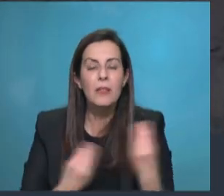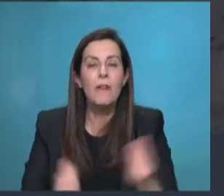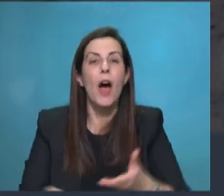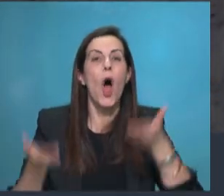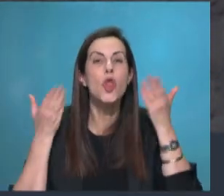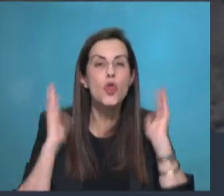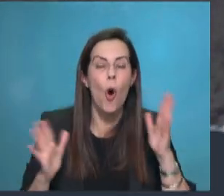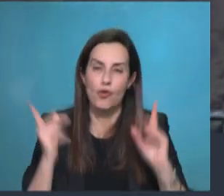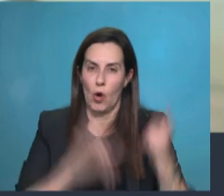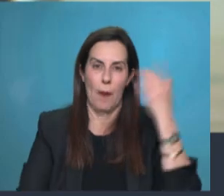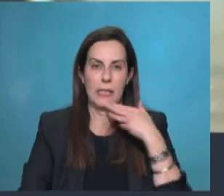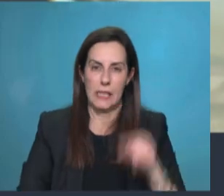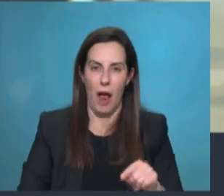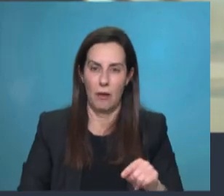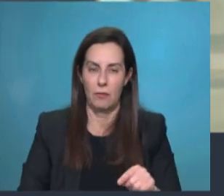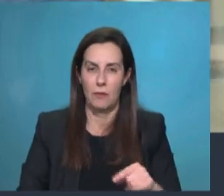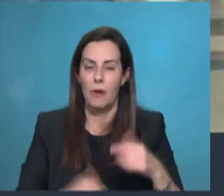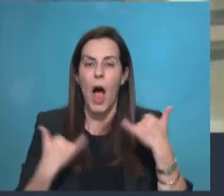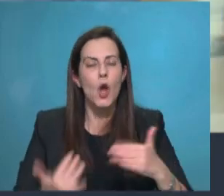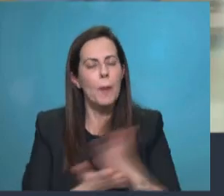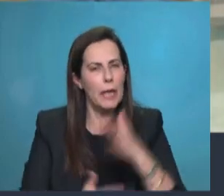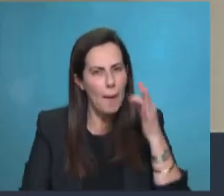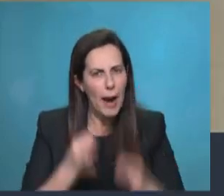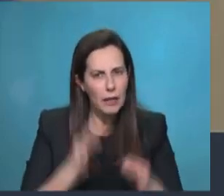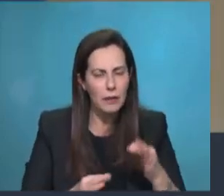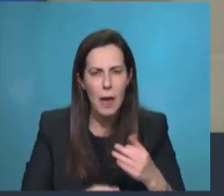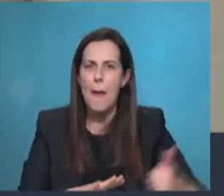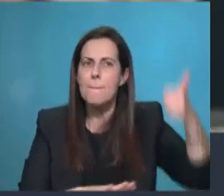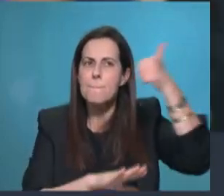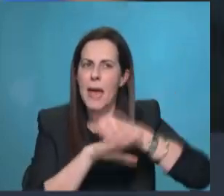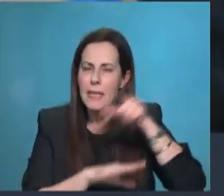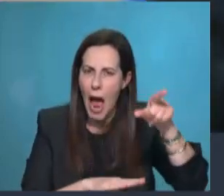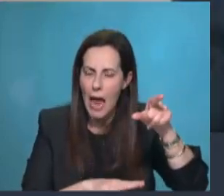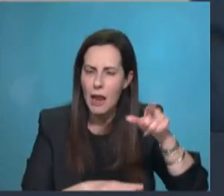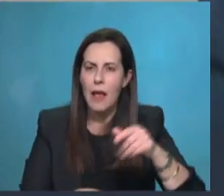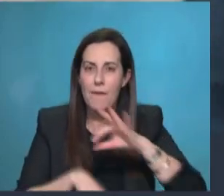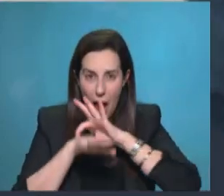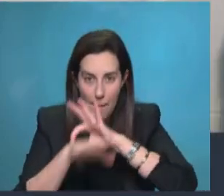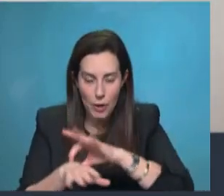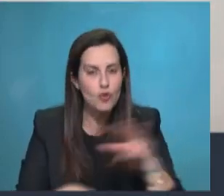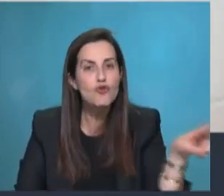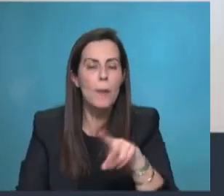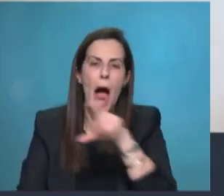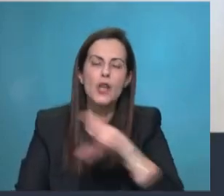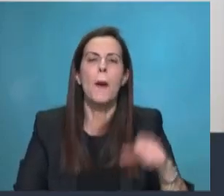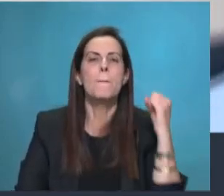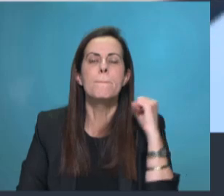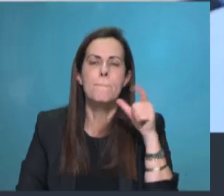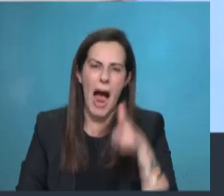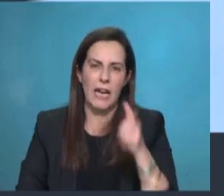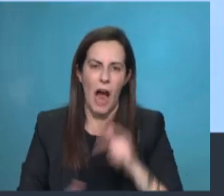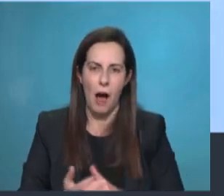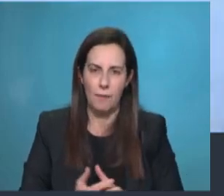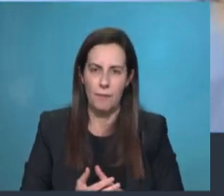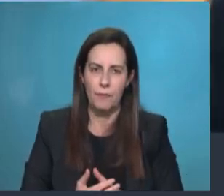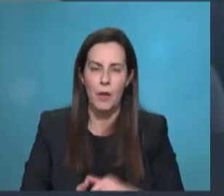הכבדים שאירו בישראל. היום החליטה הפרקליטות, מנהל המכינה ומדריך הטיול יואשמו בהריגת החניכים.